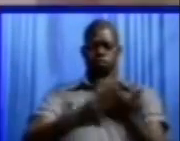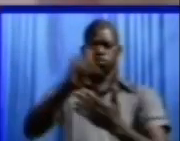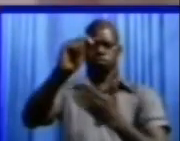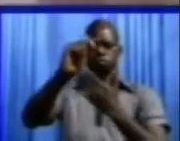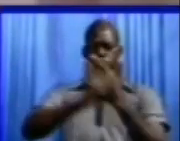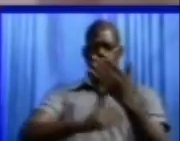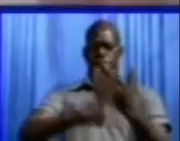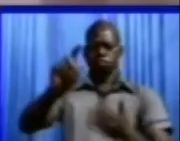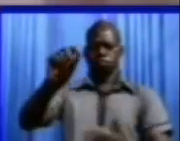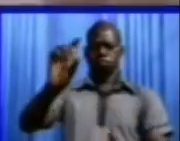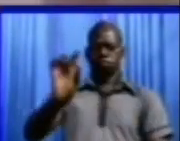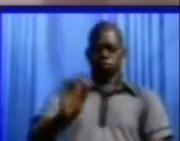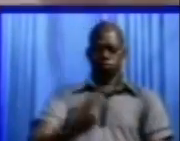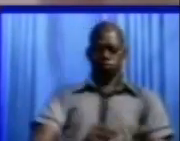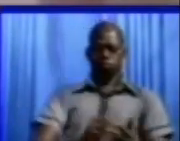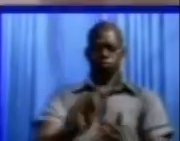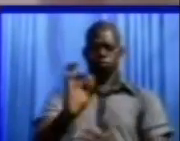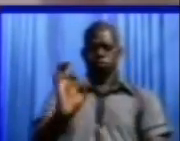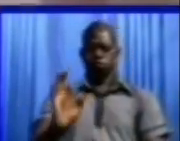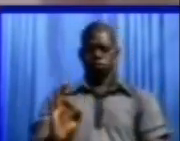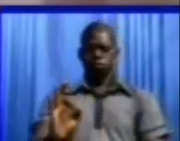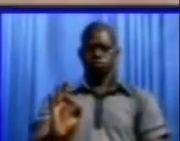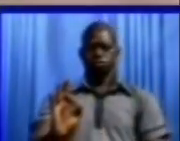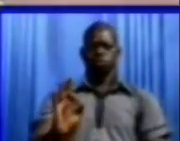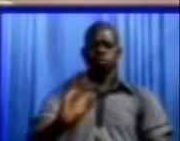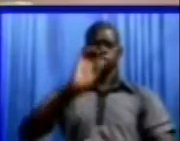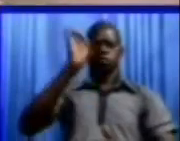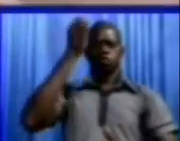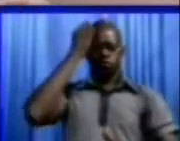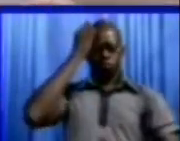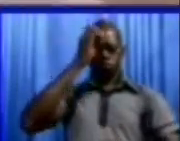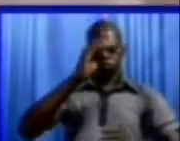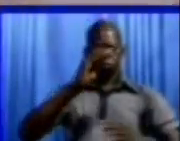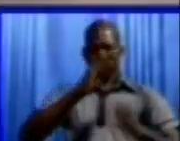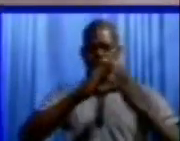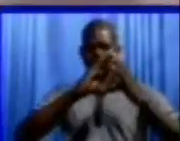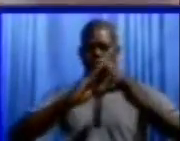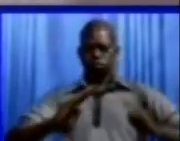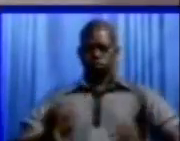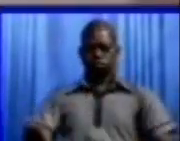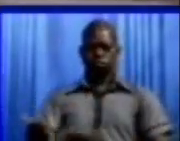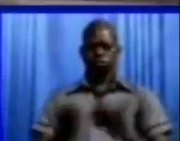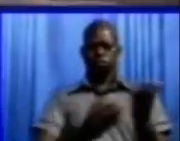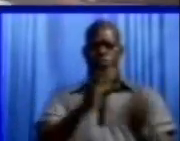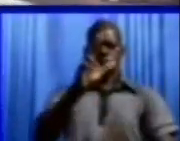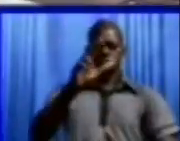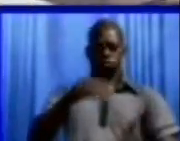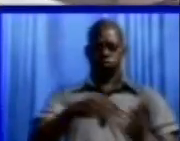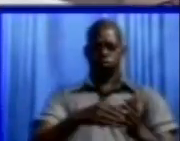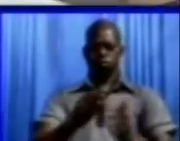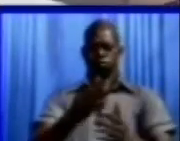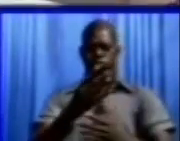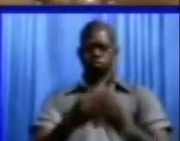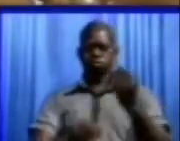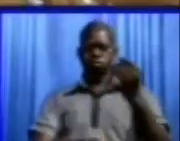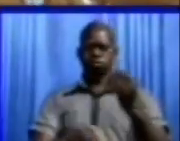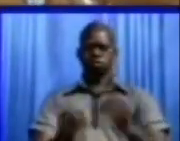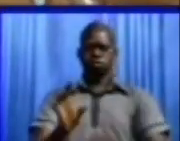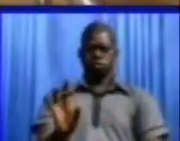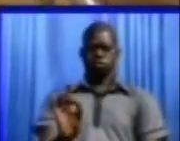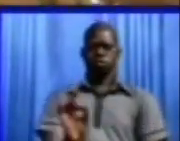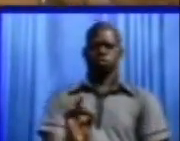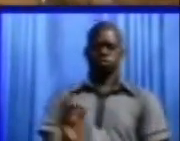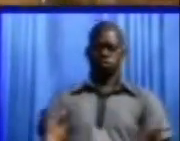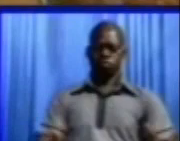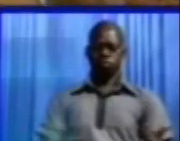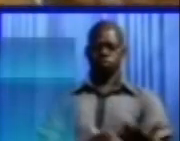à 28 milliards de francs CFA. L'État et la mairie devront apporter les 3 milliards manquants. Ce choix-là a été motivé